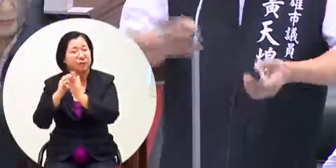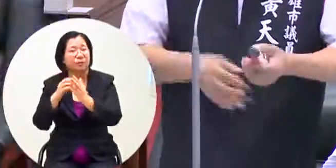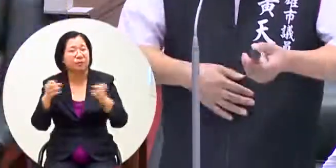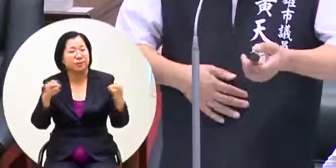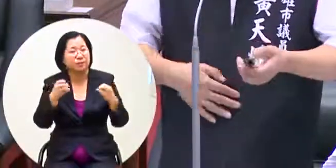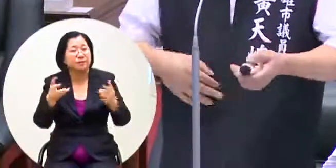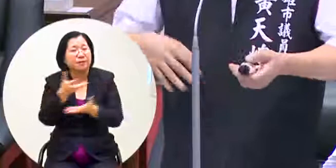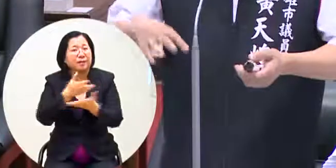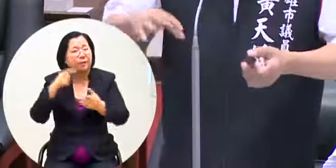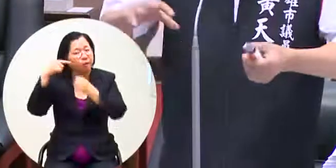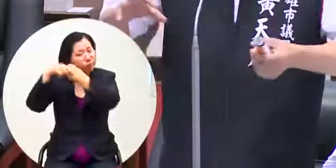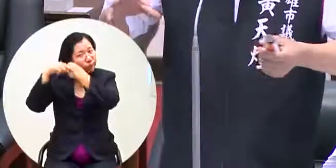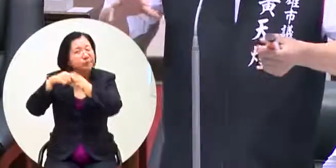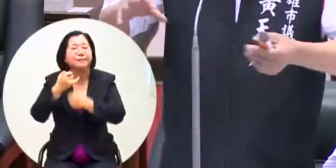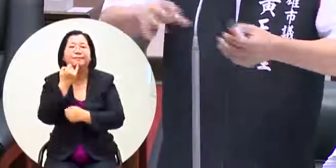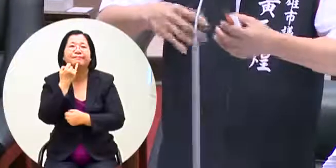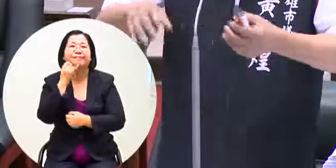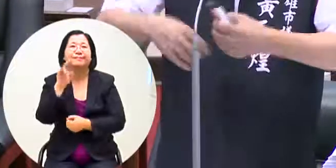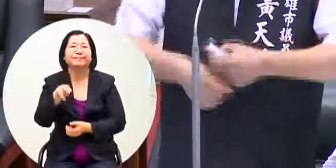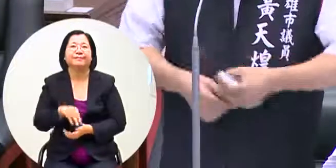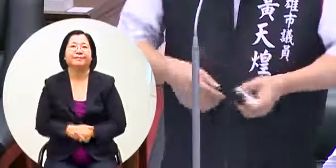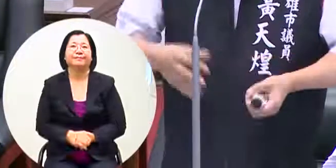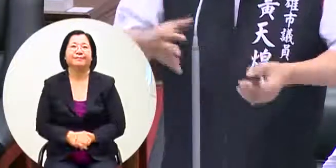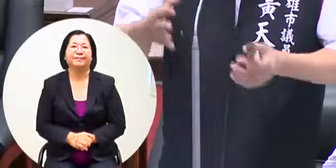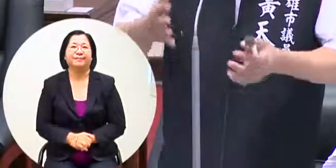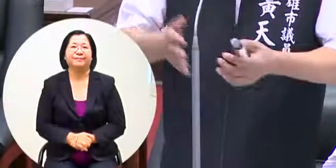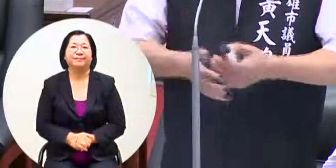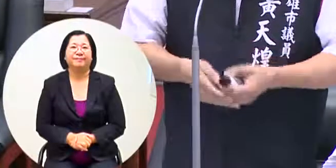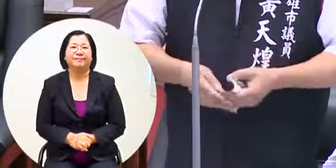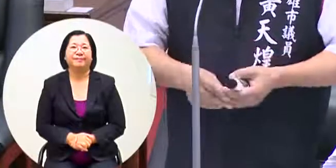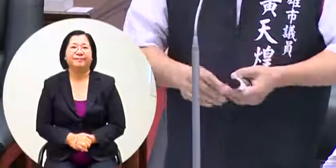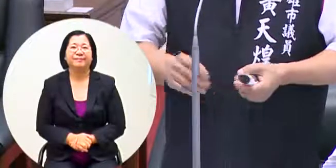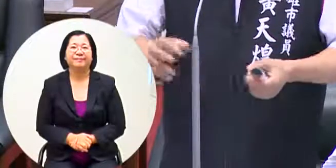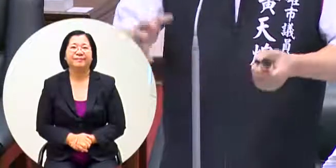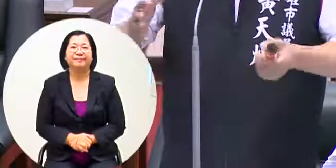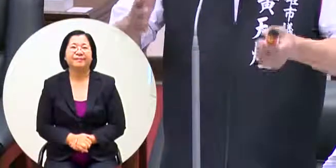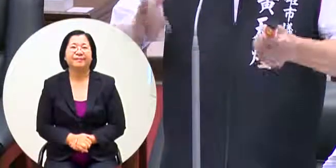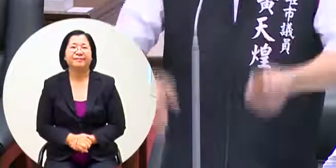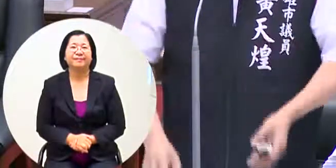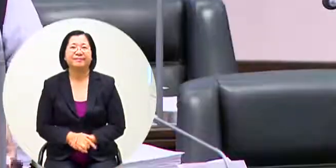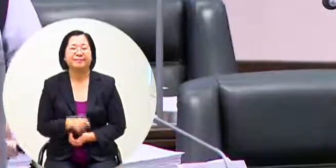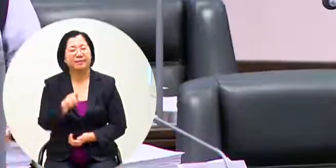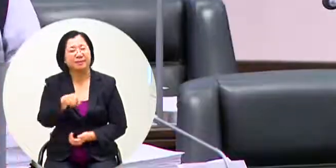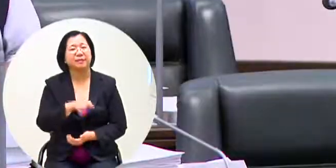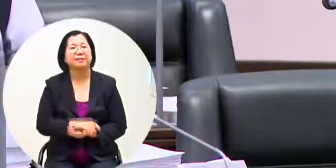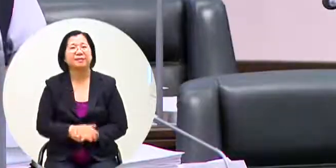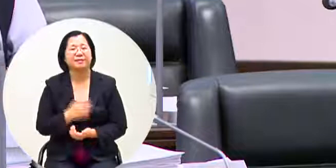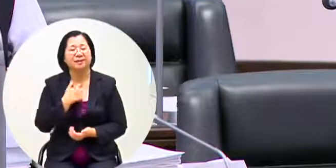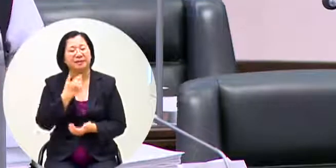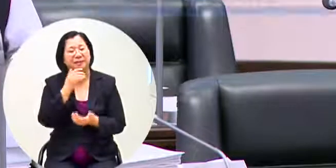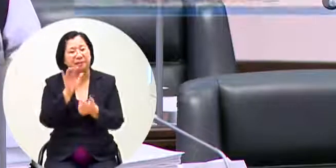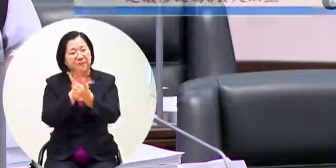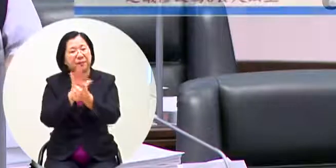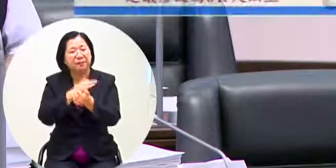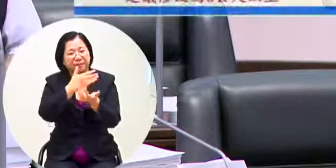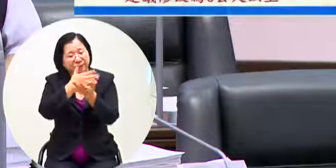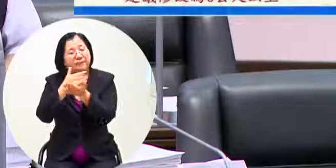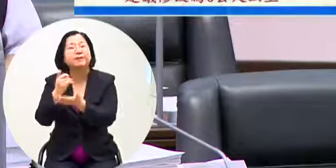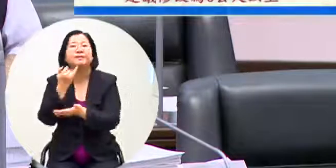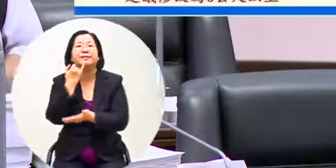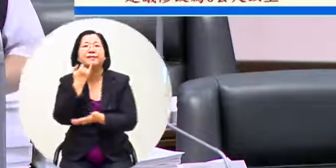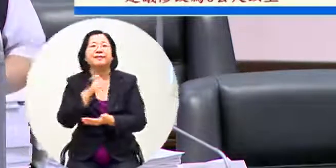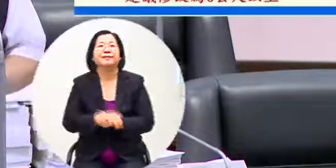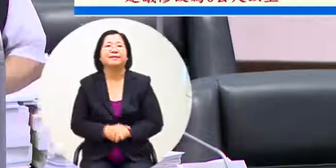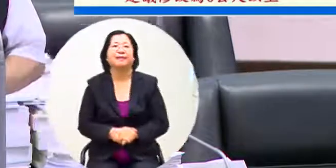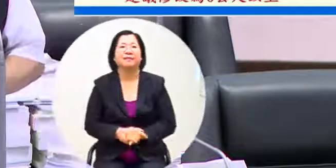哦，安尼是。最起码吼、哦、有一个什么解套的方式，我想针对着这种特殊的，啊是